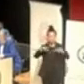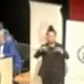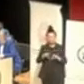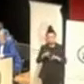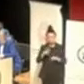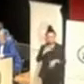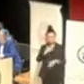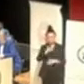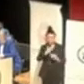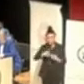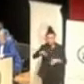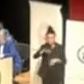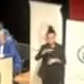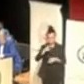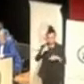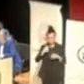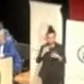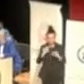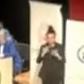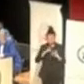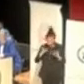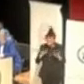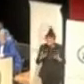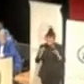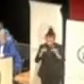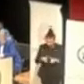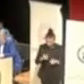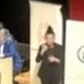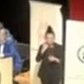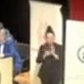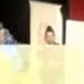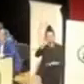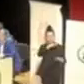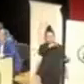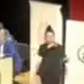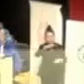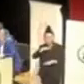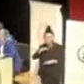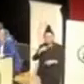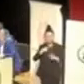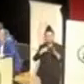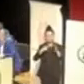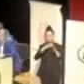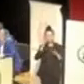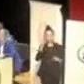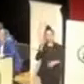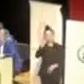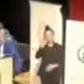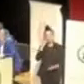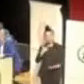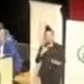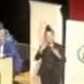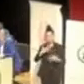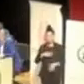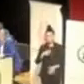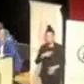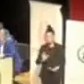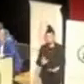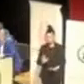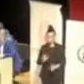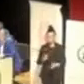bizi bulunmaktan hem genel müdürlüğümüz, bakanlığımız adına mutluluk duyduğumu belirtmek isterim.